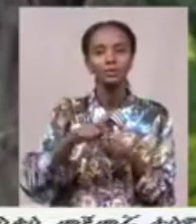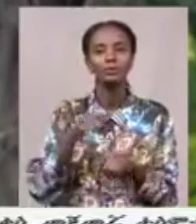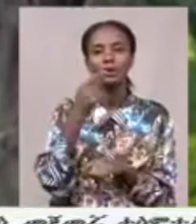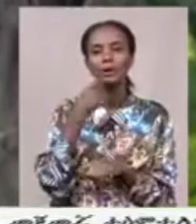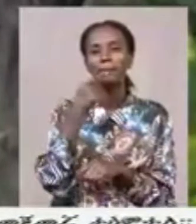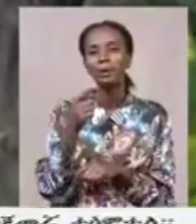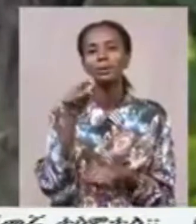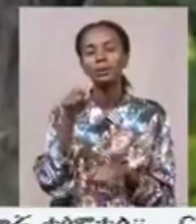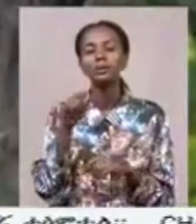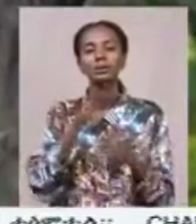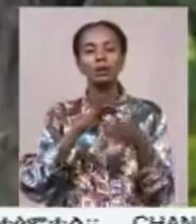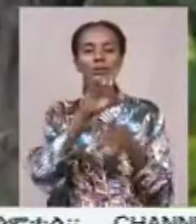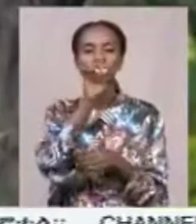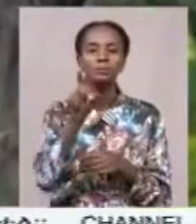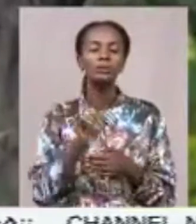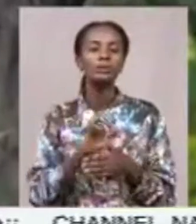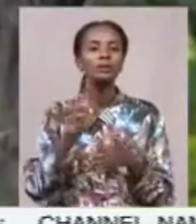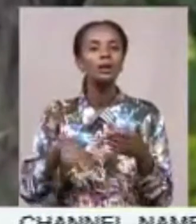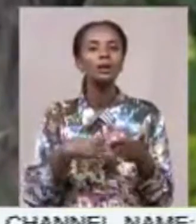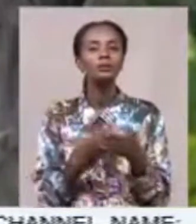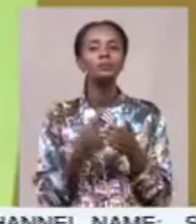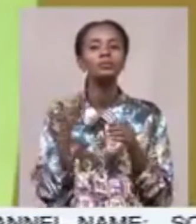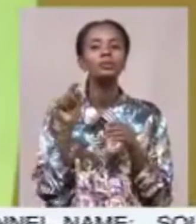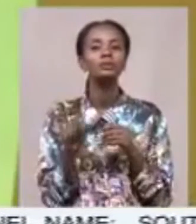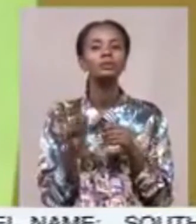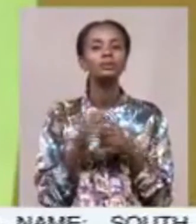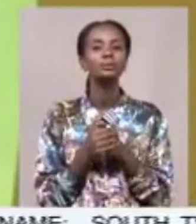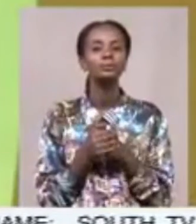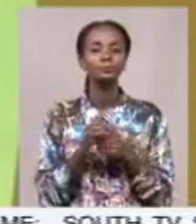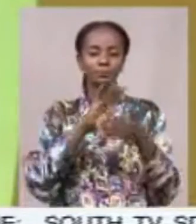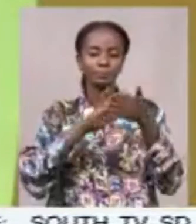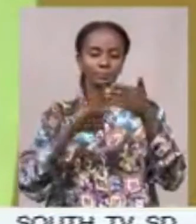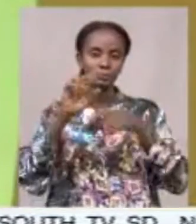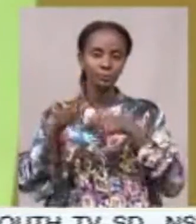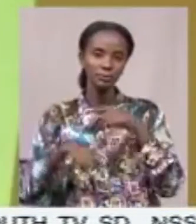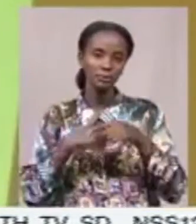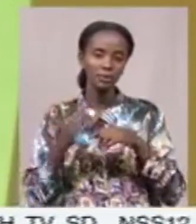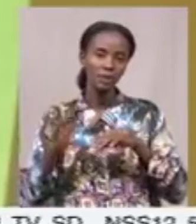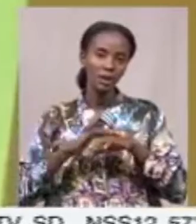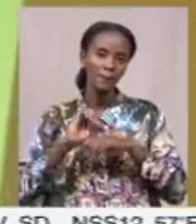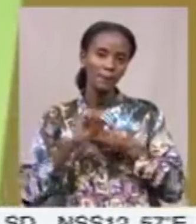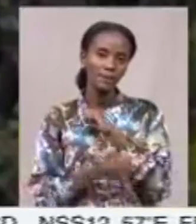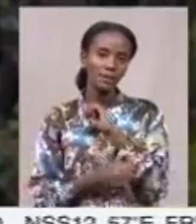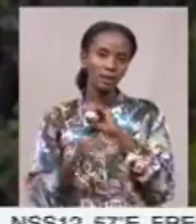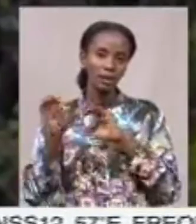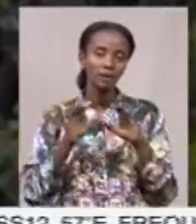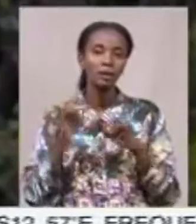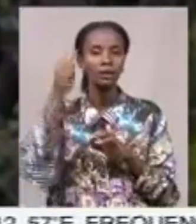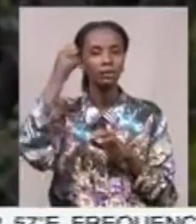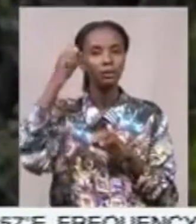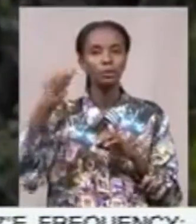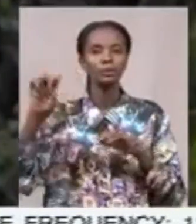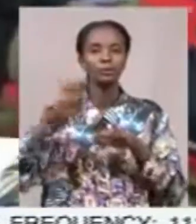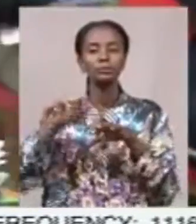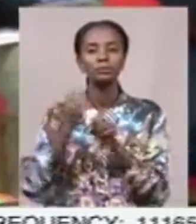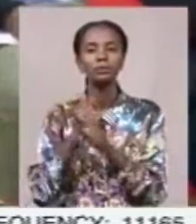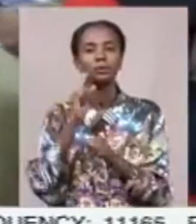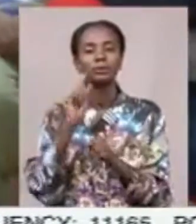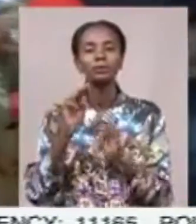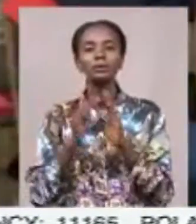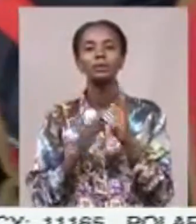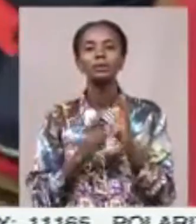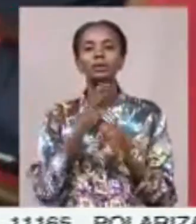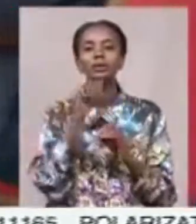የሚለውን ነው ይሄ ጥናት የሚለይልን። ስለዚህም በዚህ የጥናት ሂደት ላይ መሰረት አድርገን ቴክኖሎጂ ለመስራት ነው የተጠናው።